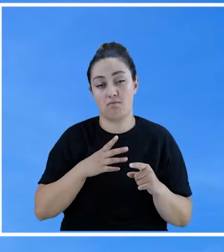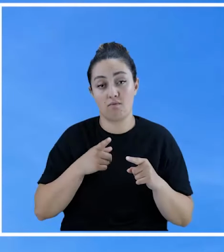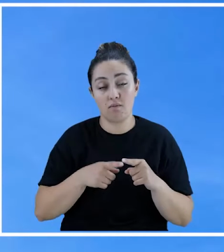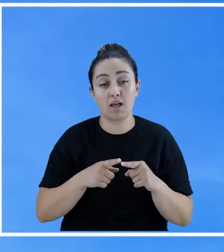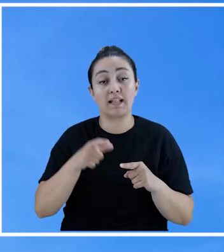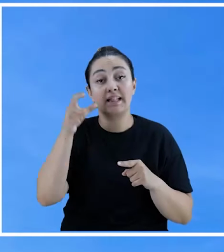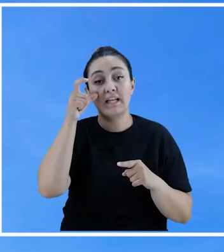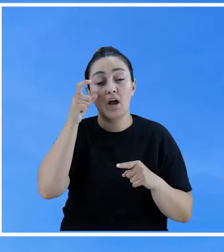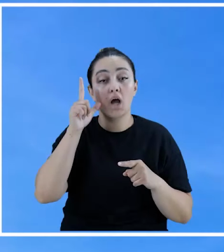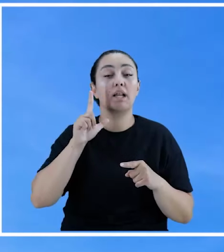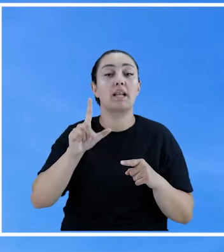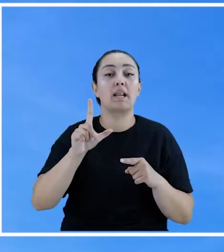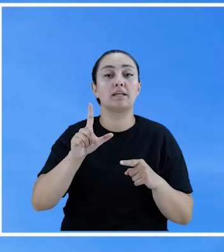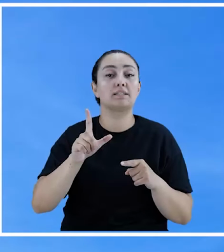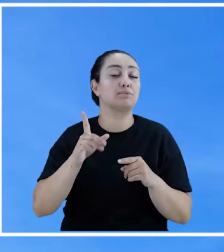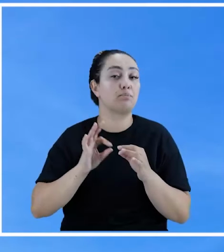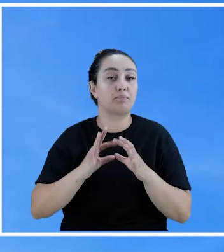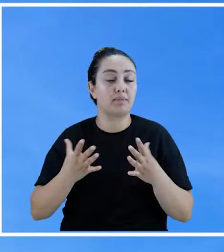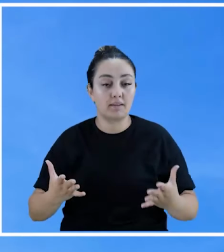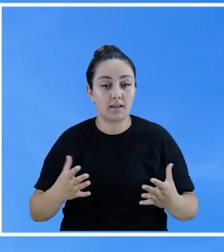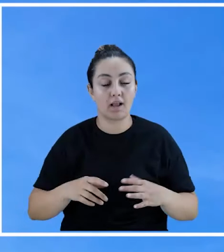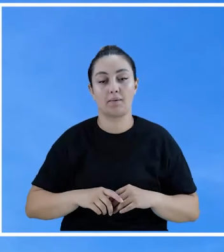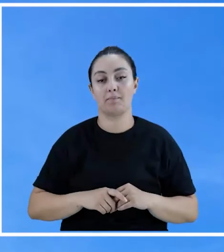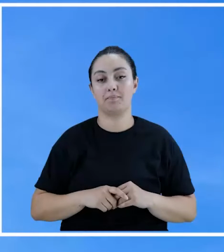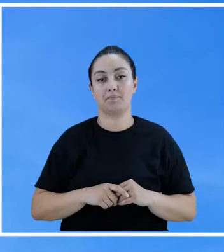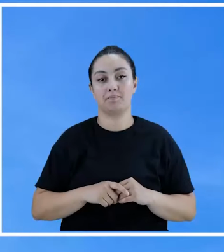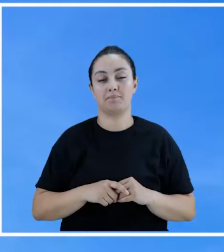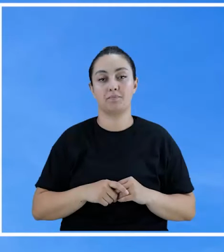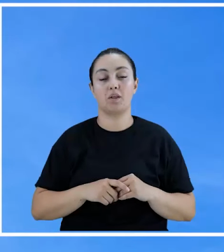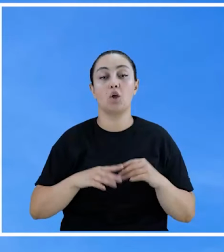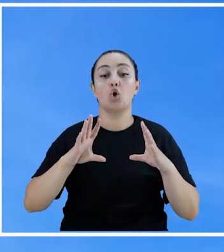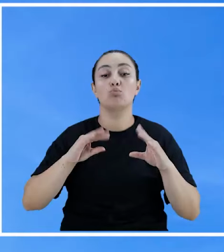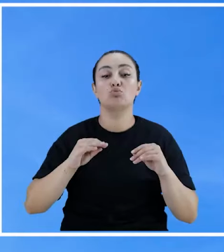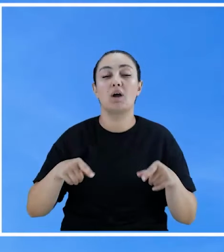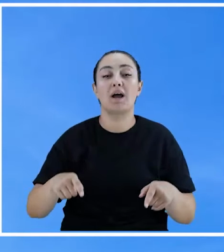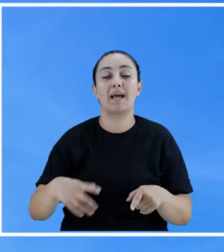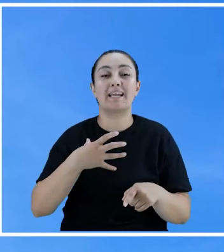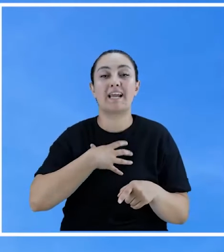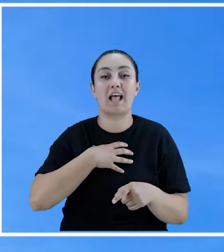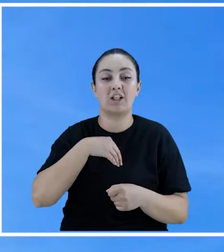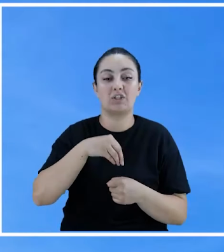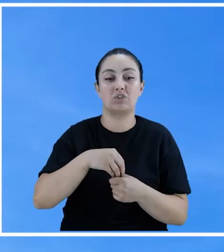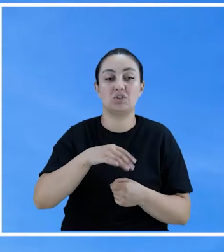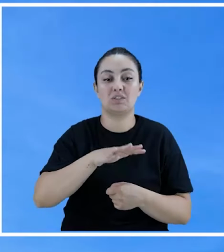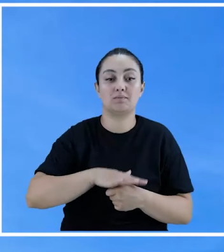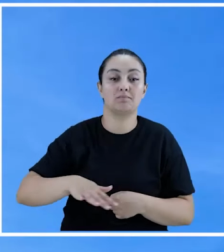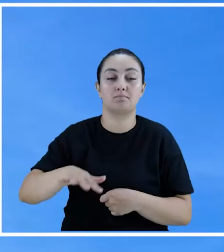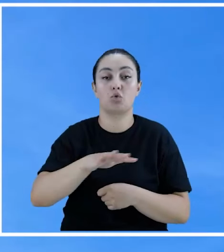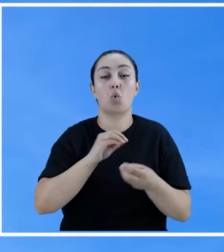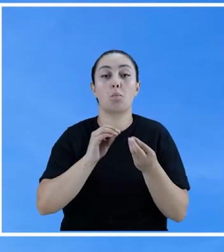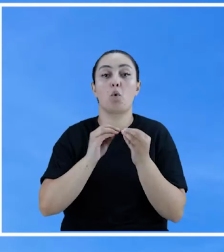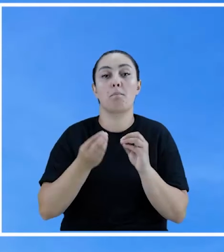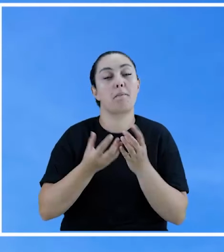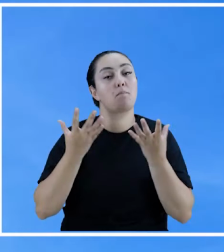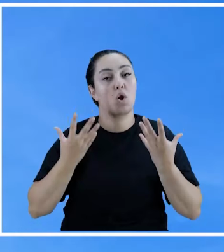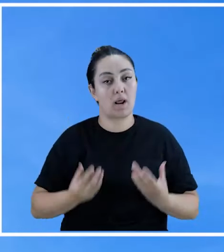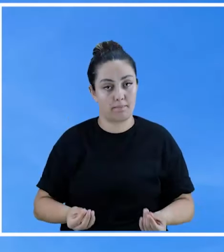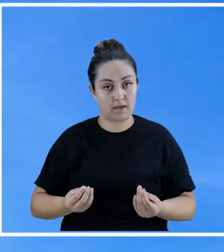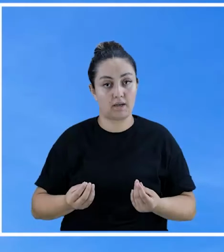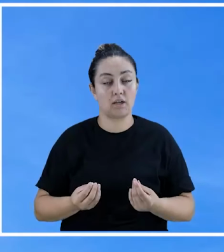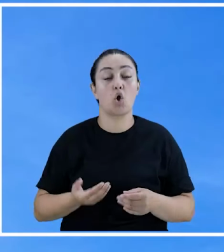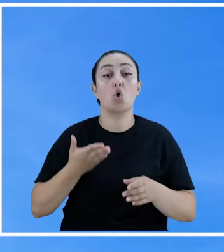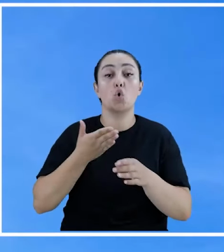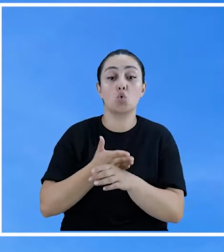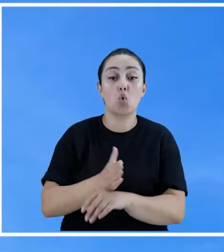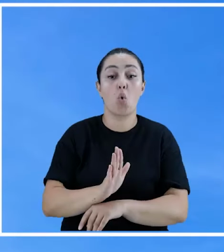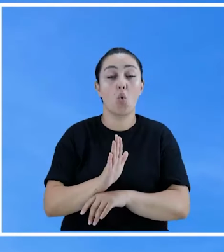bizim dikkatli olmamız gereken bir zemin tipi. İşte yumuşak zeminde kendi içinde sıkıntıları, problemleri olabilir.